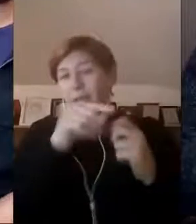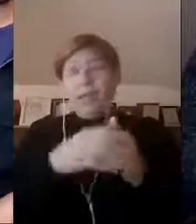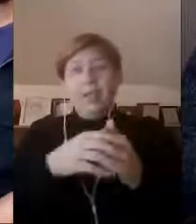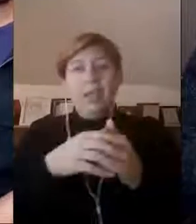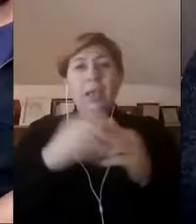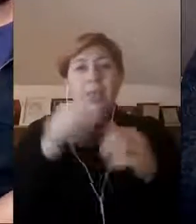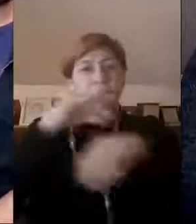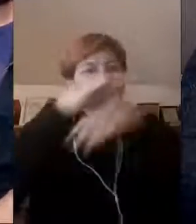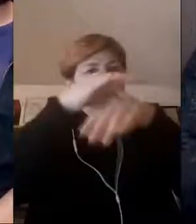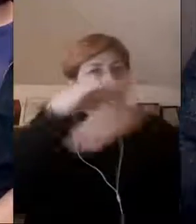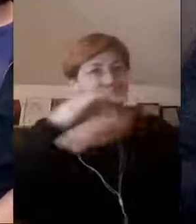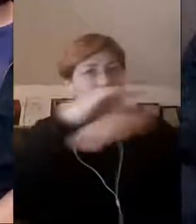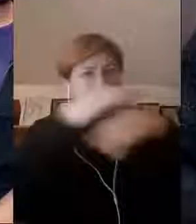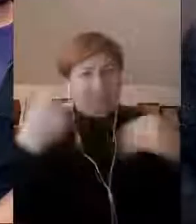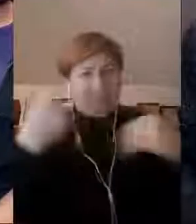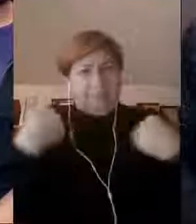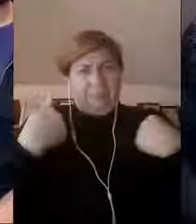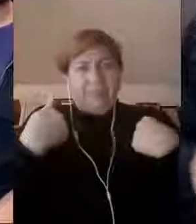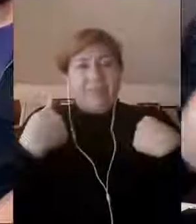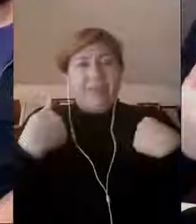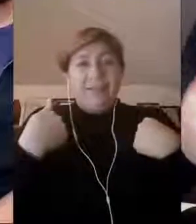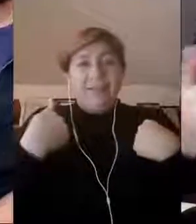ben gezdireyim sana çünkü oradaki